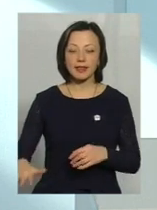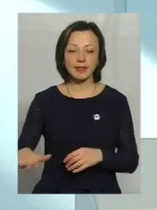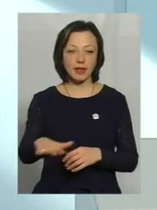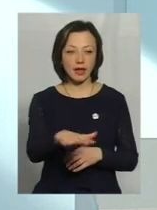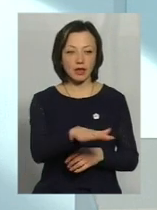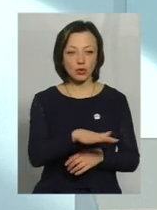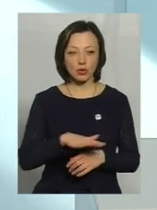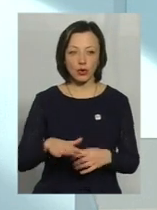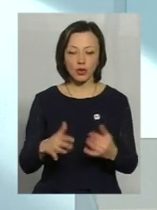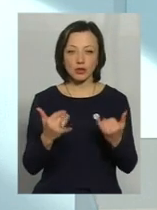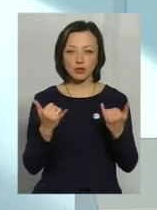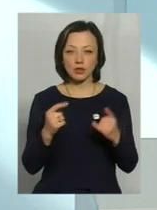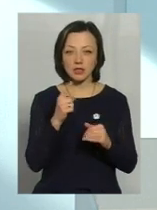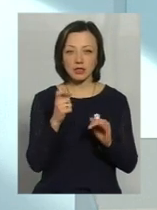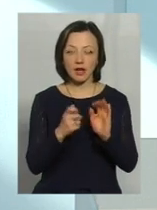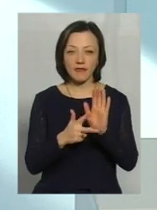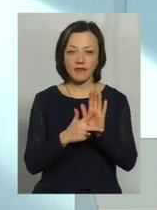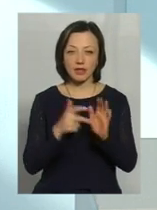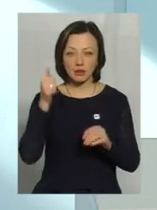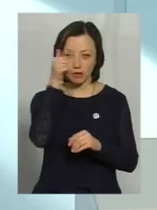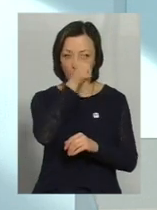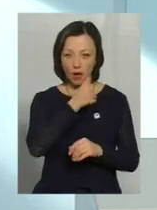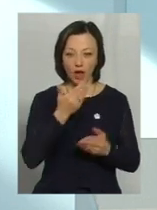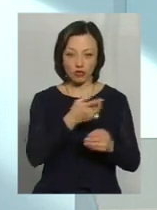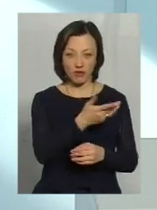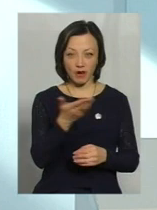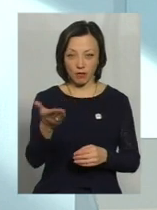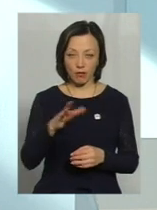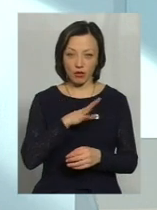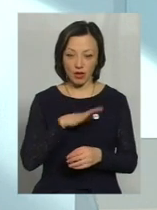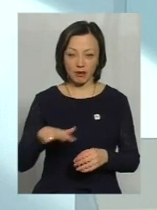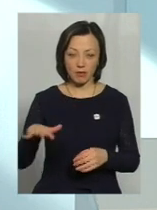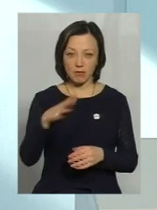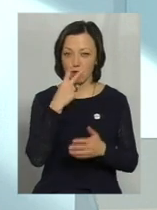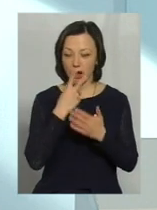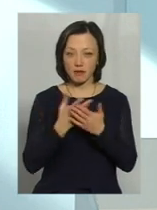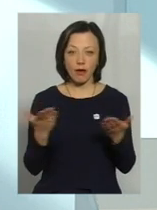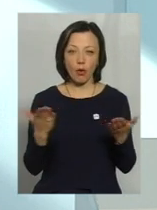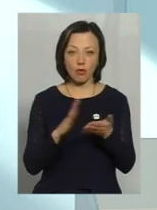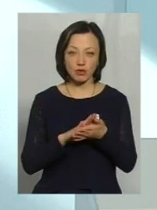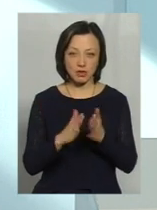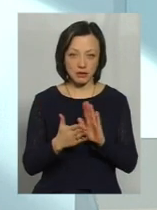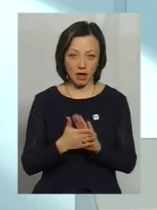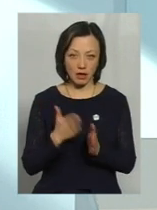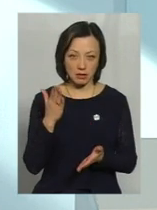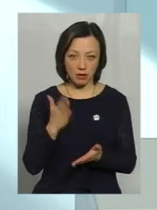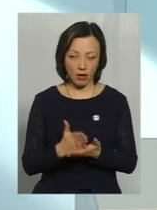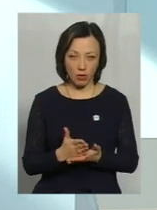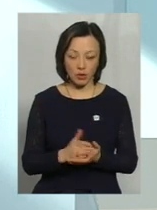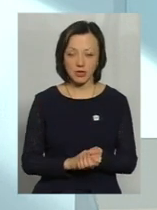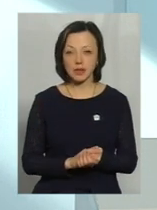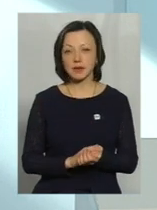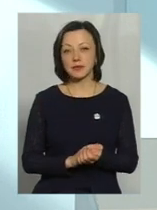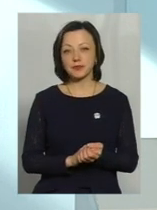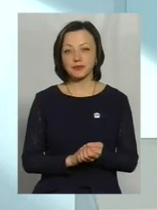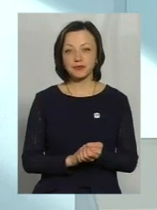яка сьогодні за 8 років, хто був на території аеропорту, бачили, в якому аеропорт знаходиться, територія аеропорту